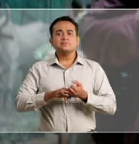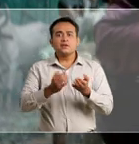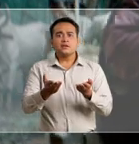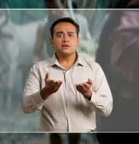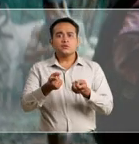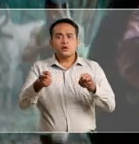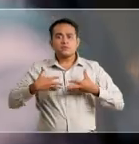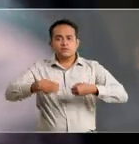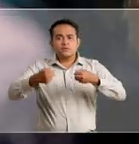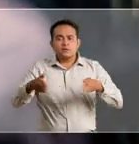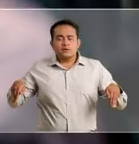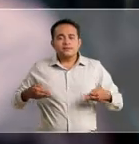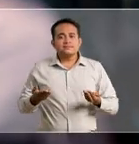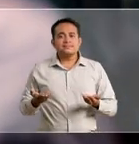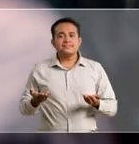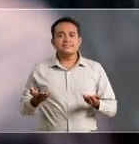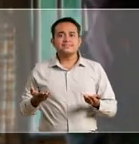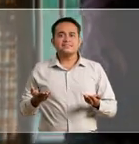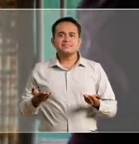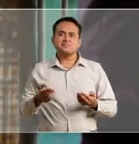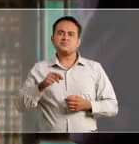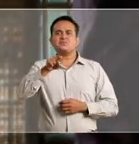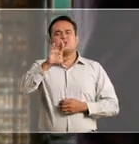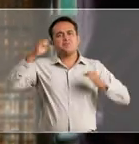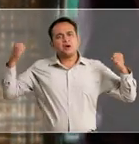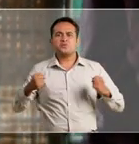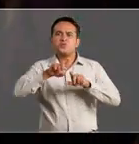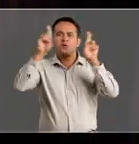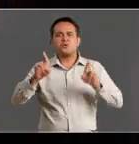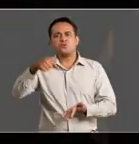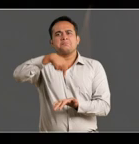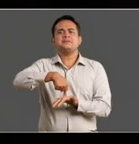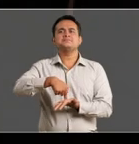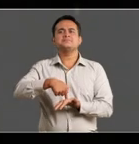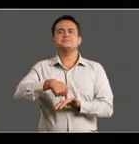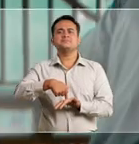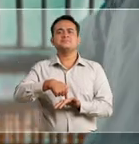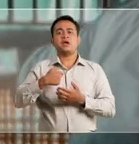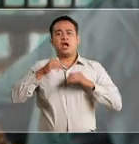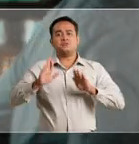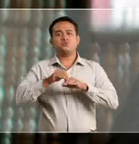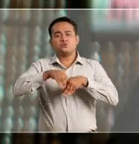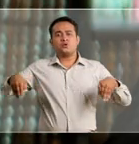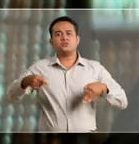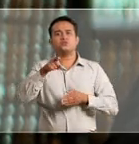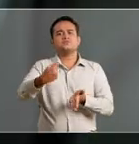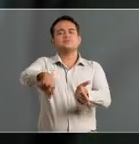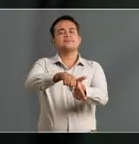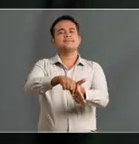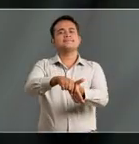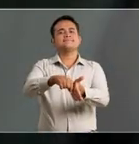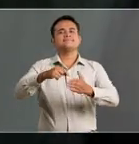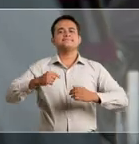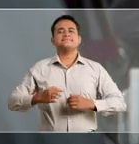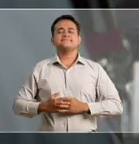अरे आप यहाँ इतनी दूर हमारे लिए? आपकी मेहनत कहाँ से कहाँ पहुँच रही है। मैं आपके एक साइन के लिए यहाँ नहीं